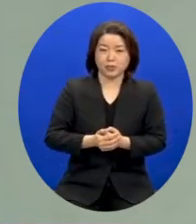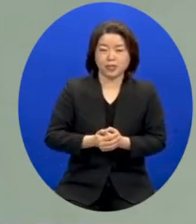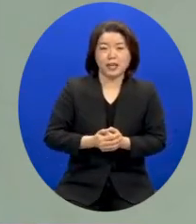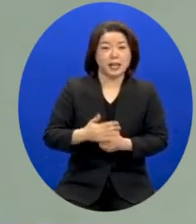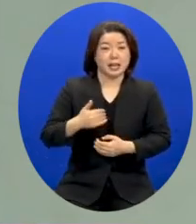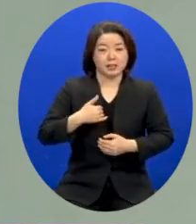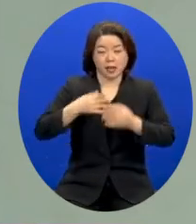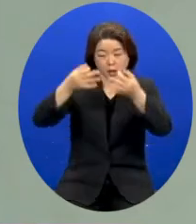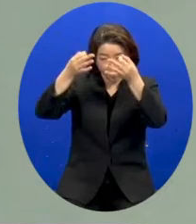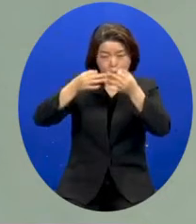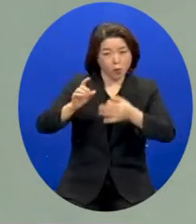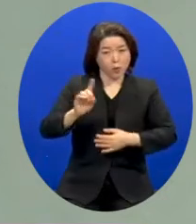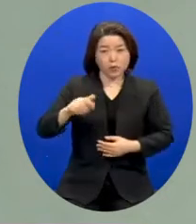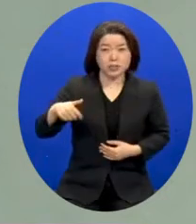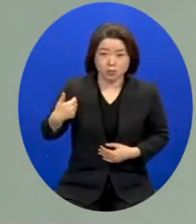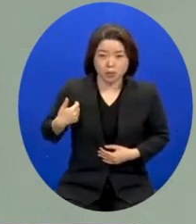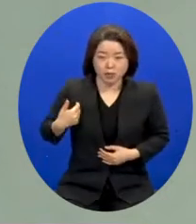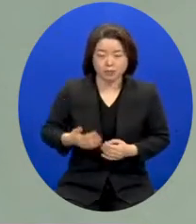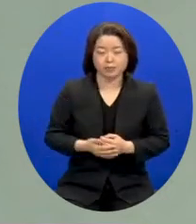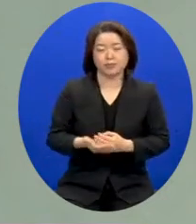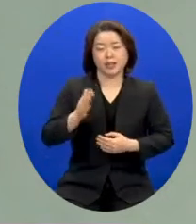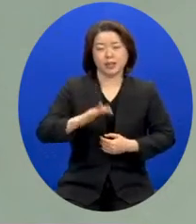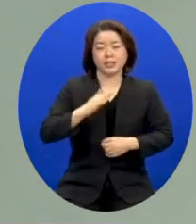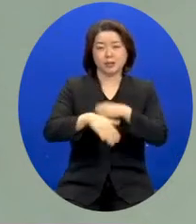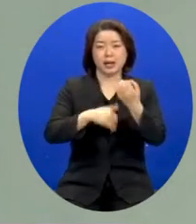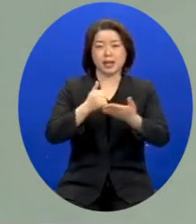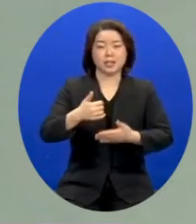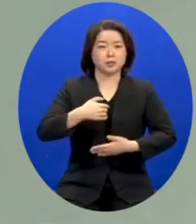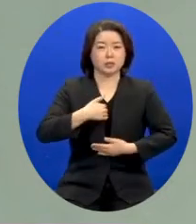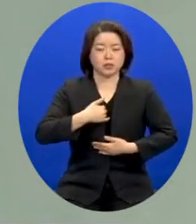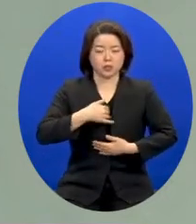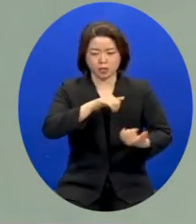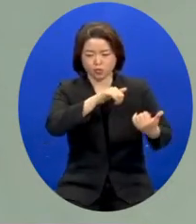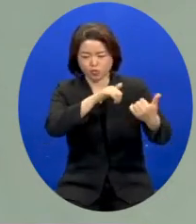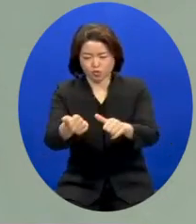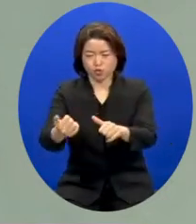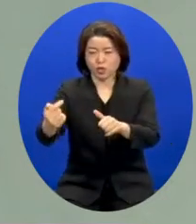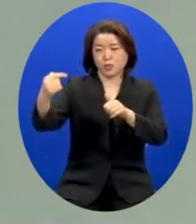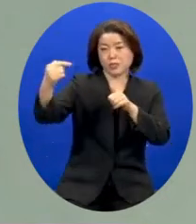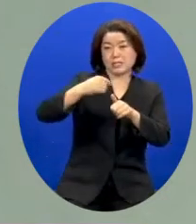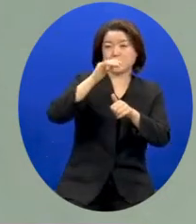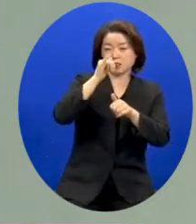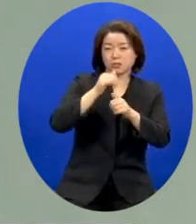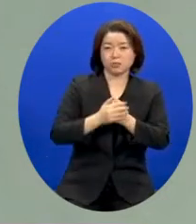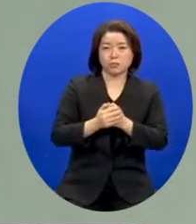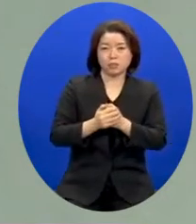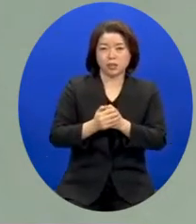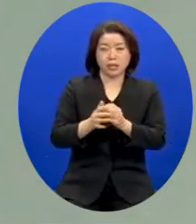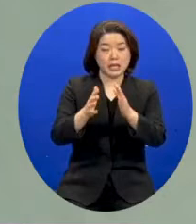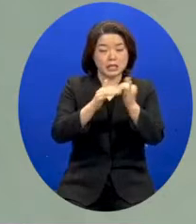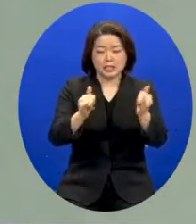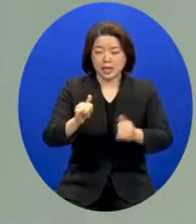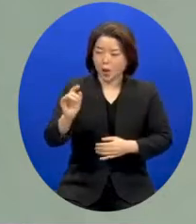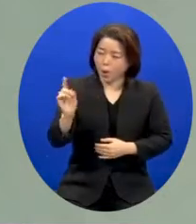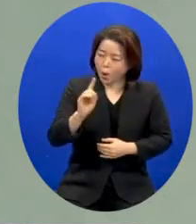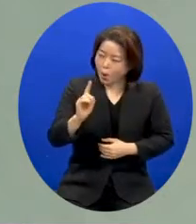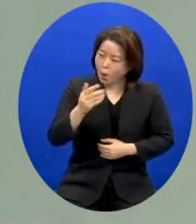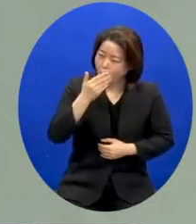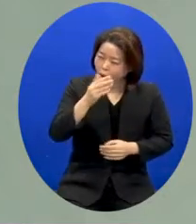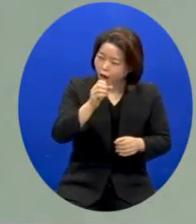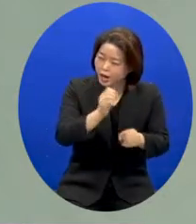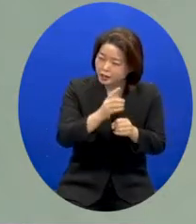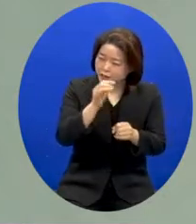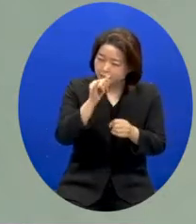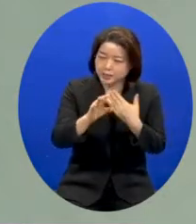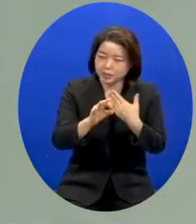저를 어떻게 보실지 모르겠지만 하나님께서는 저에게 죽으라고 하셨어요. 사람이 어지간한 가능성이 있으면 죽으라고는